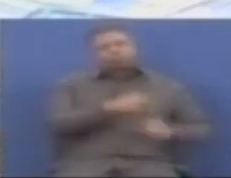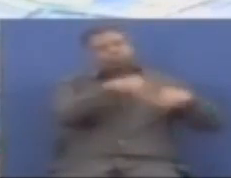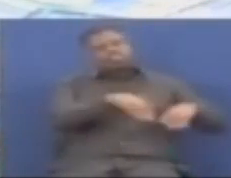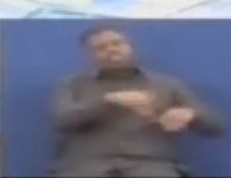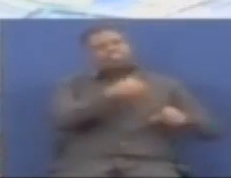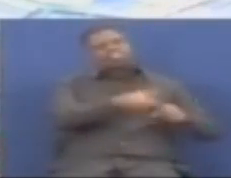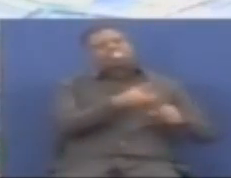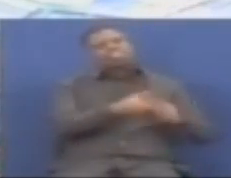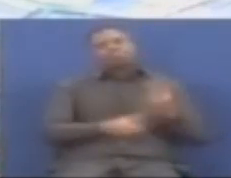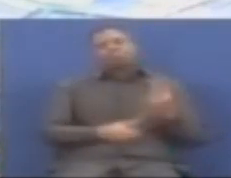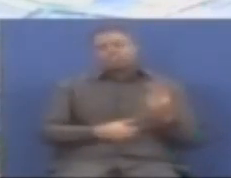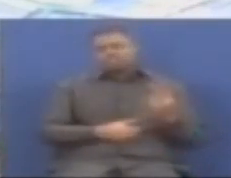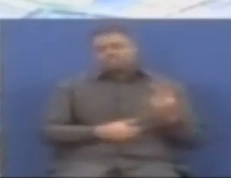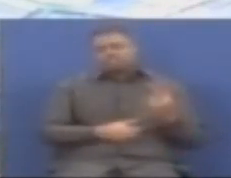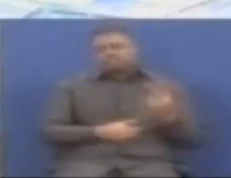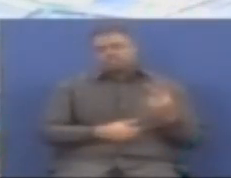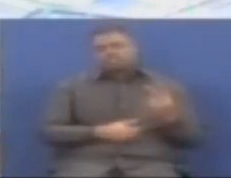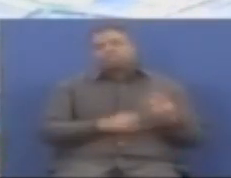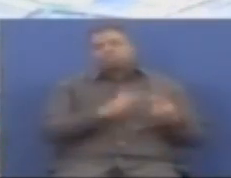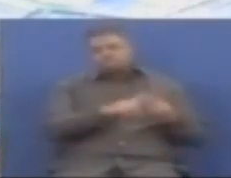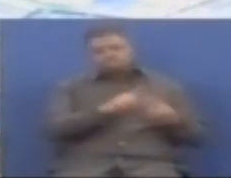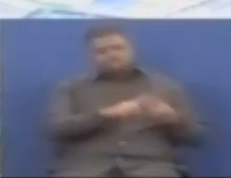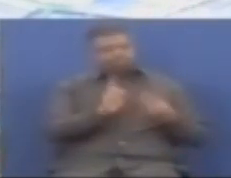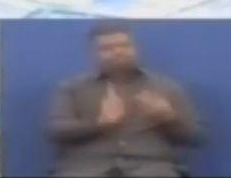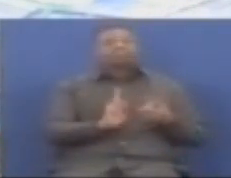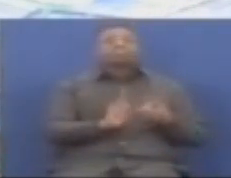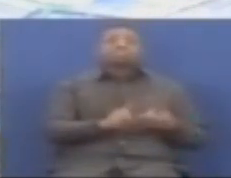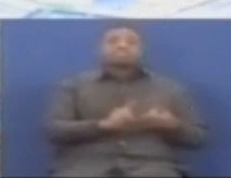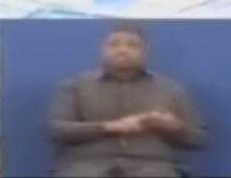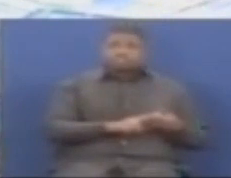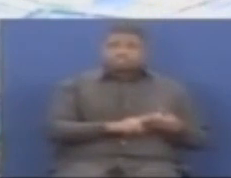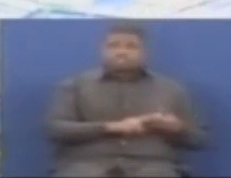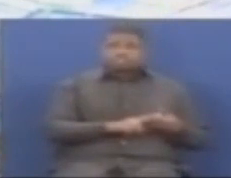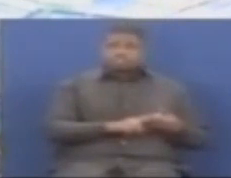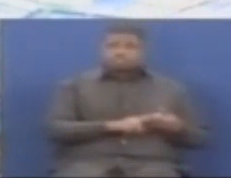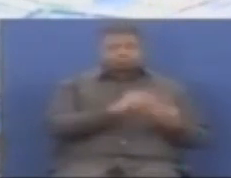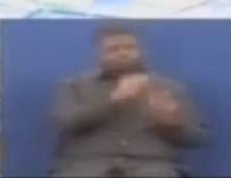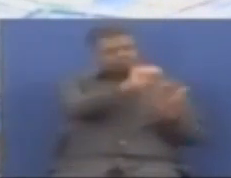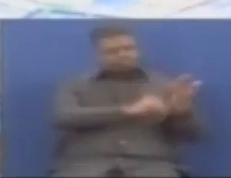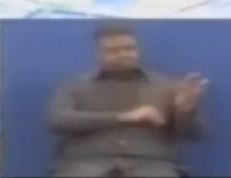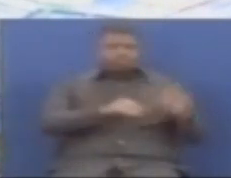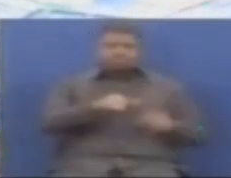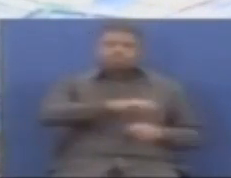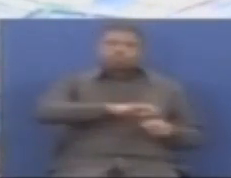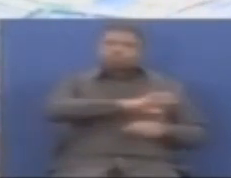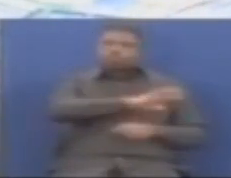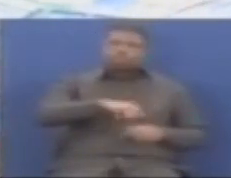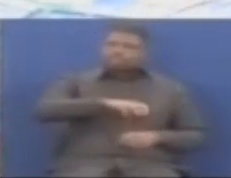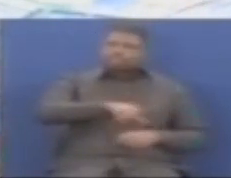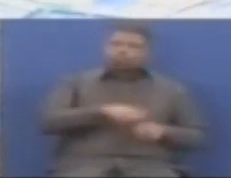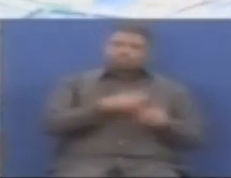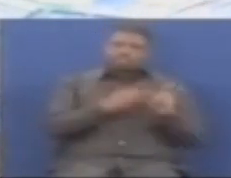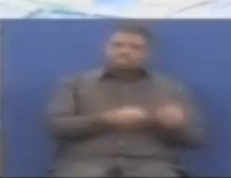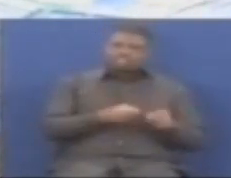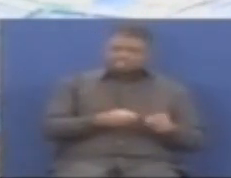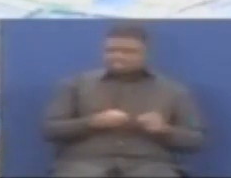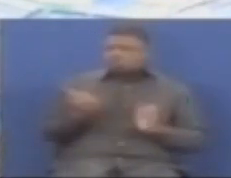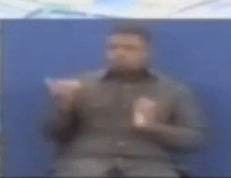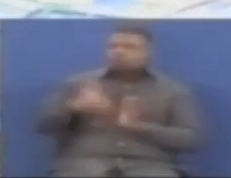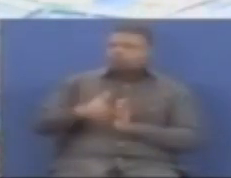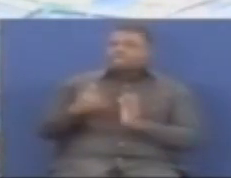viwili. Kwa ni hatua ya kwanza imefanyika. Lakini hatua ya pili tumeainisha maeneo yote ya jimbo la Masasi ambapo umeme